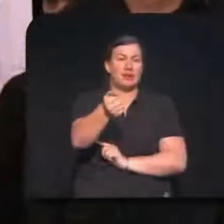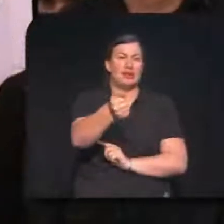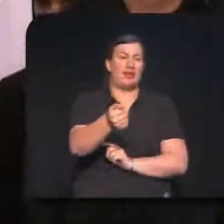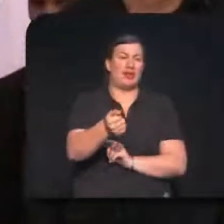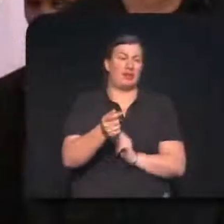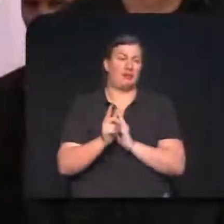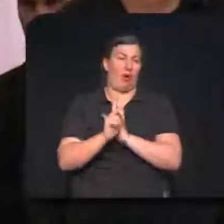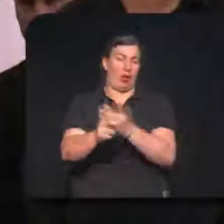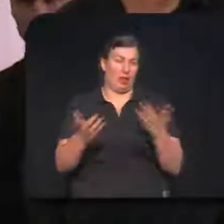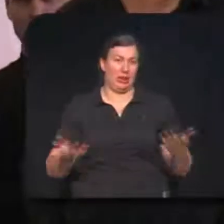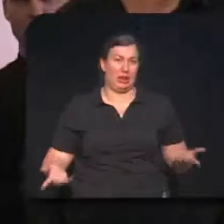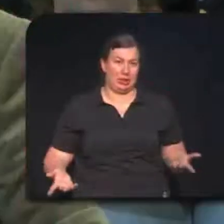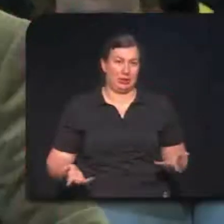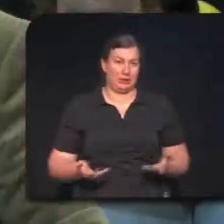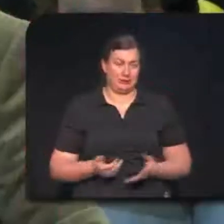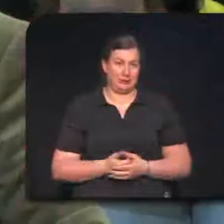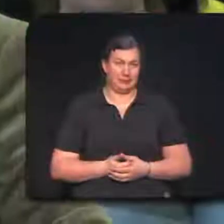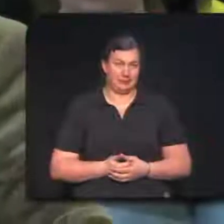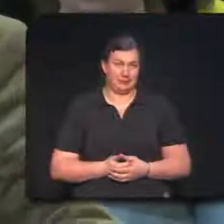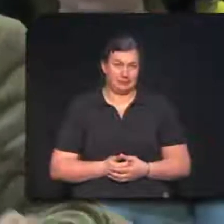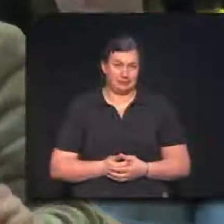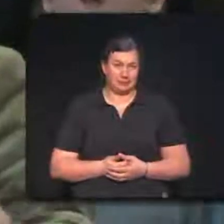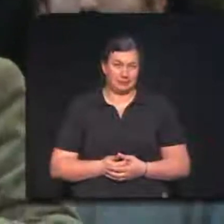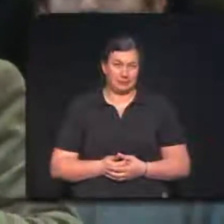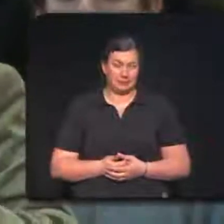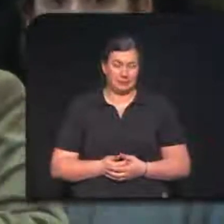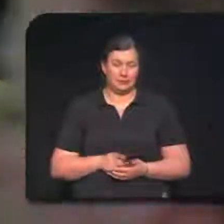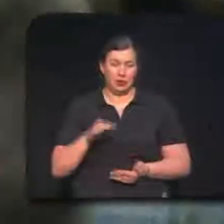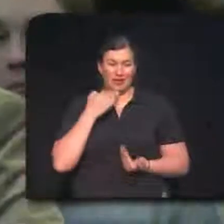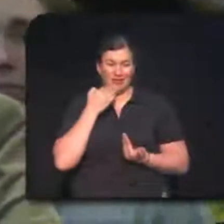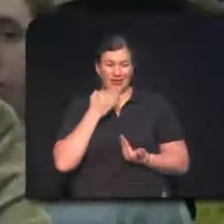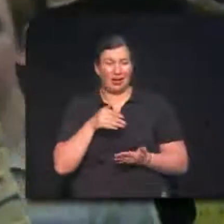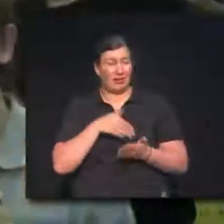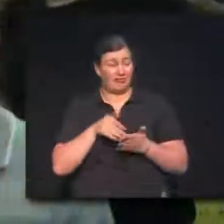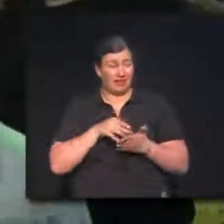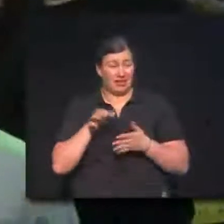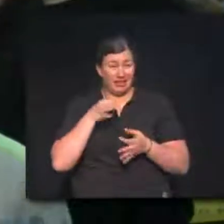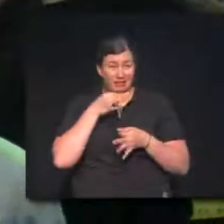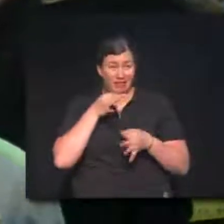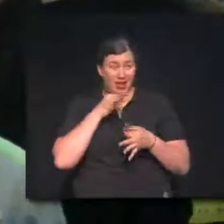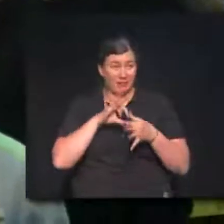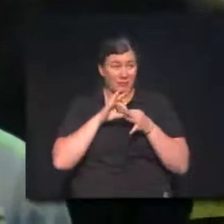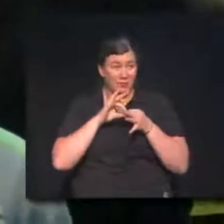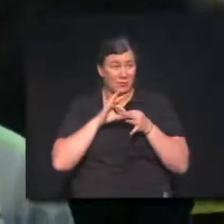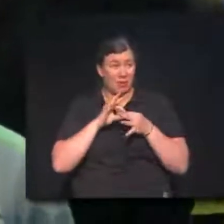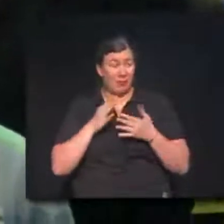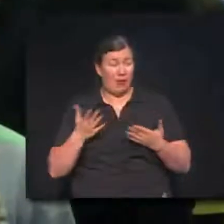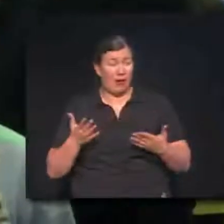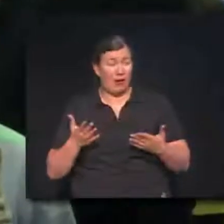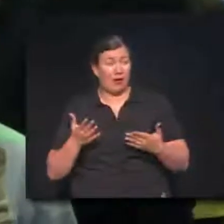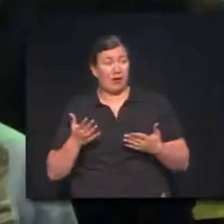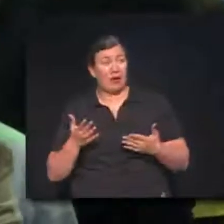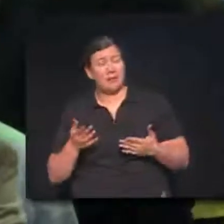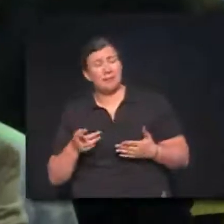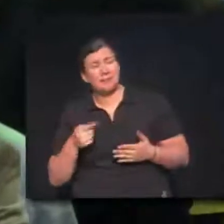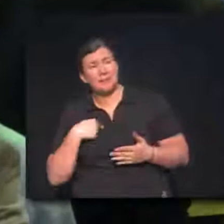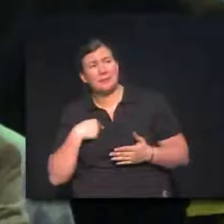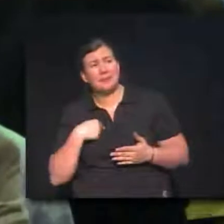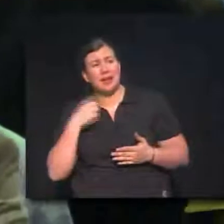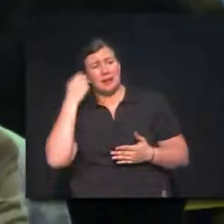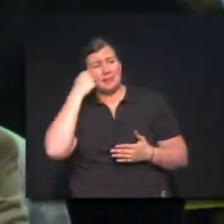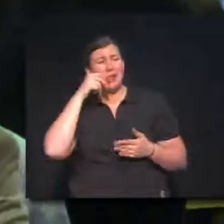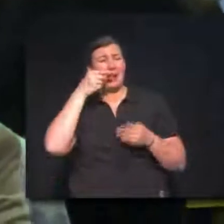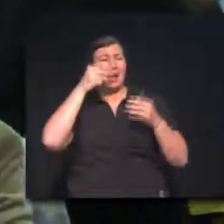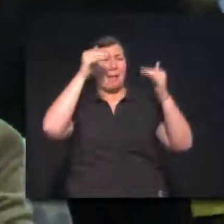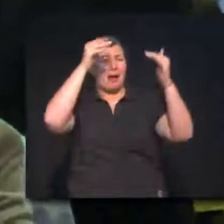vielen Dank weitere Fragen bitte am pro Mikrofon könnte die kurz auf Modul 3 runter scrollen